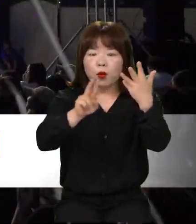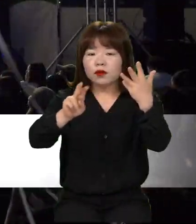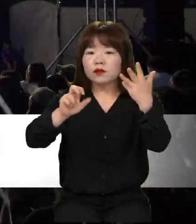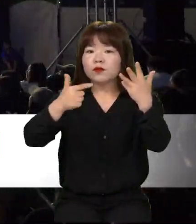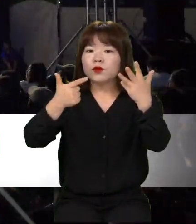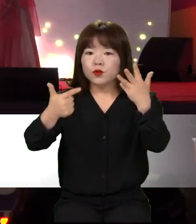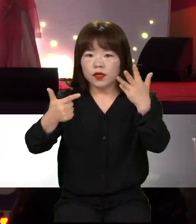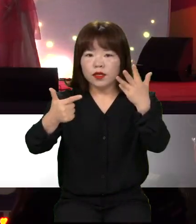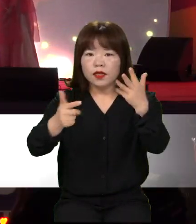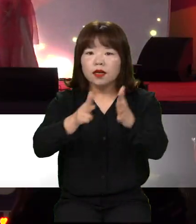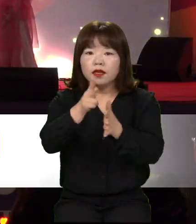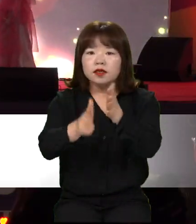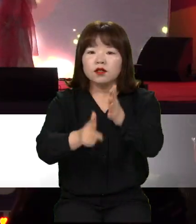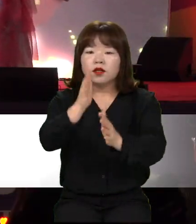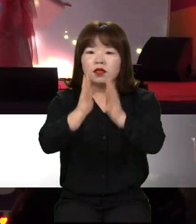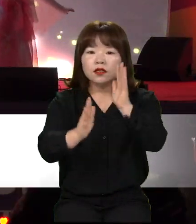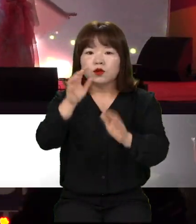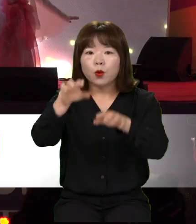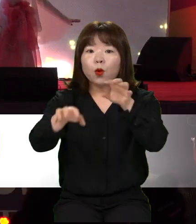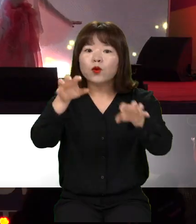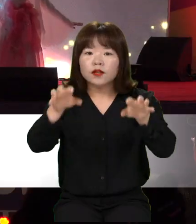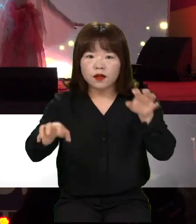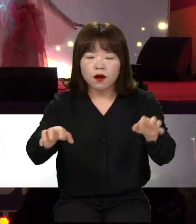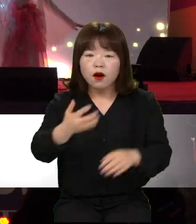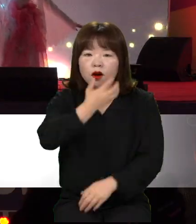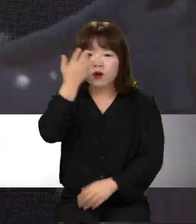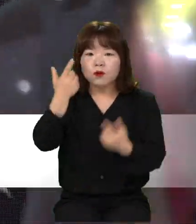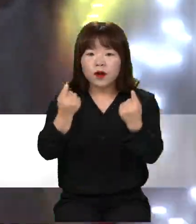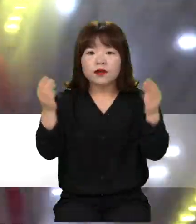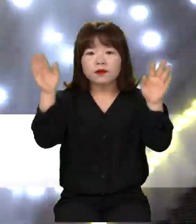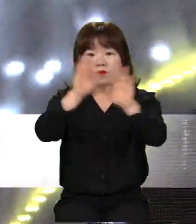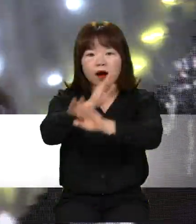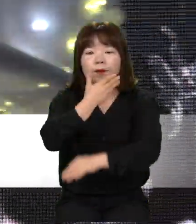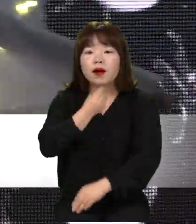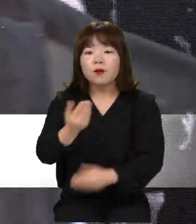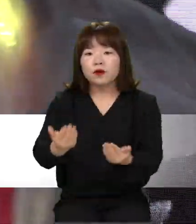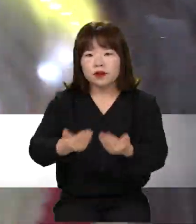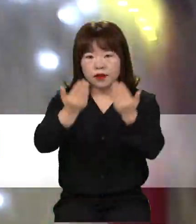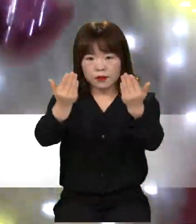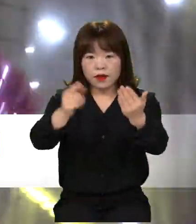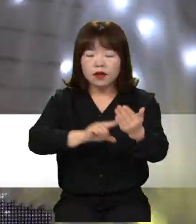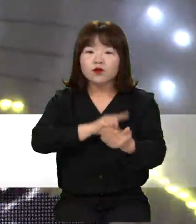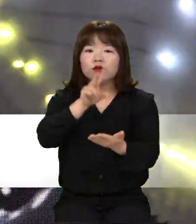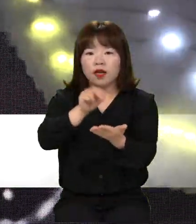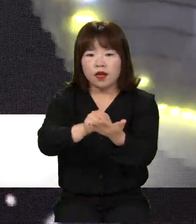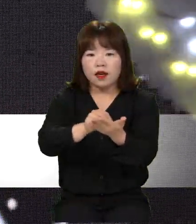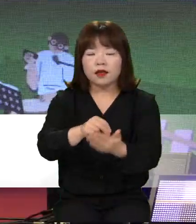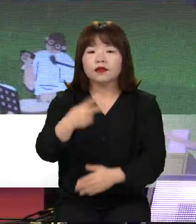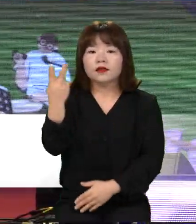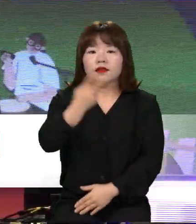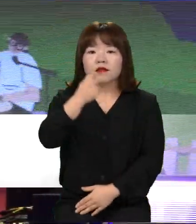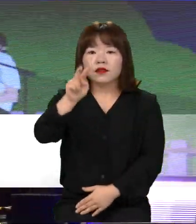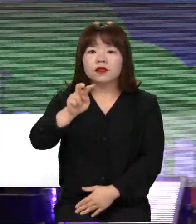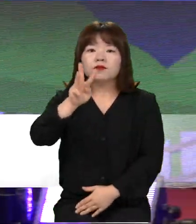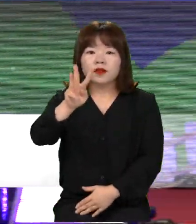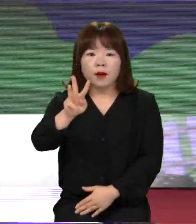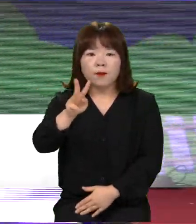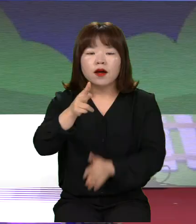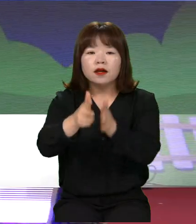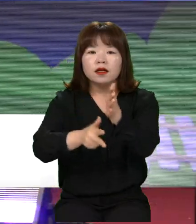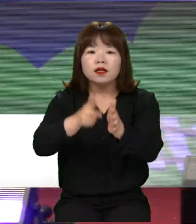포항시는 25일과 26일 양일간 철길소비원에서 꿈같은 밤 행복드림이라는 슬로건으로